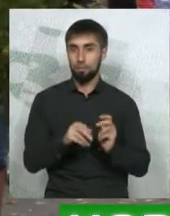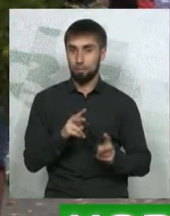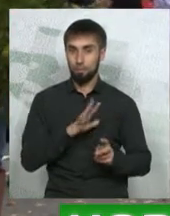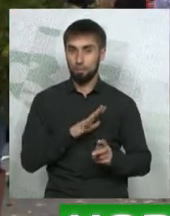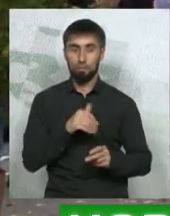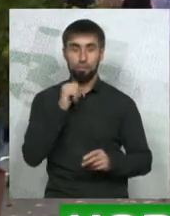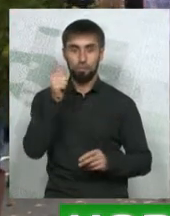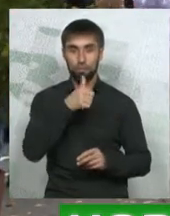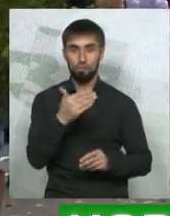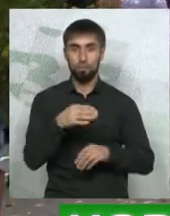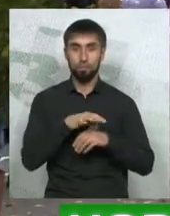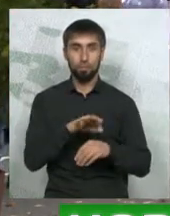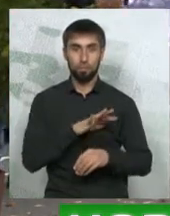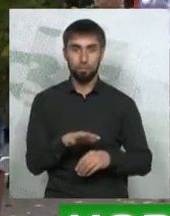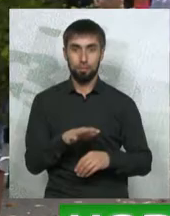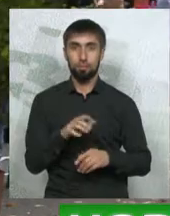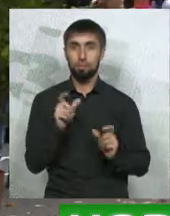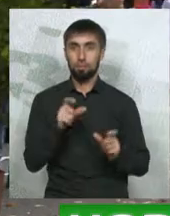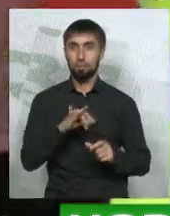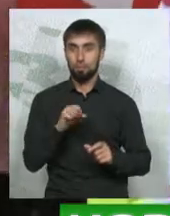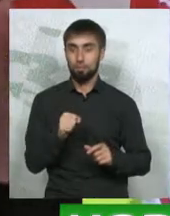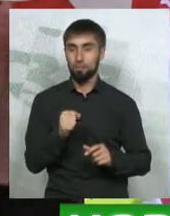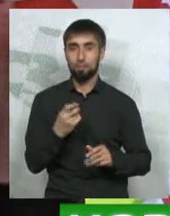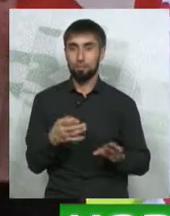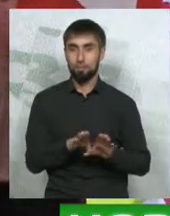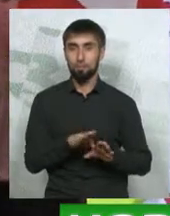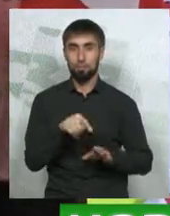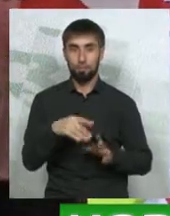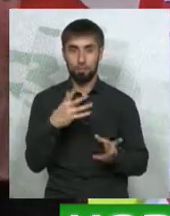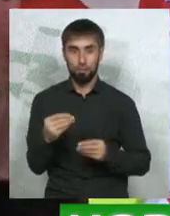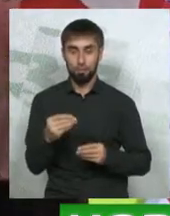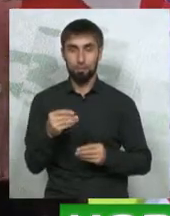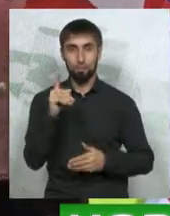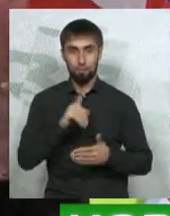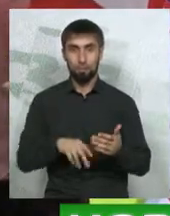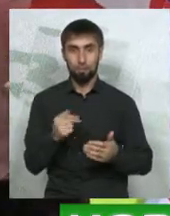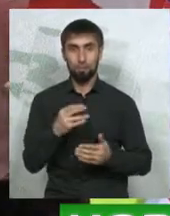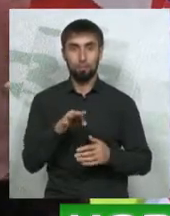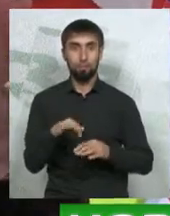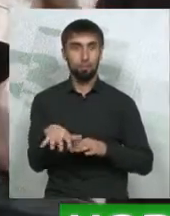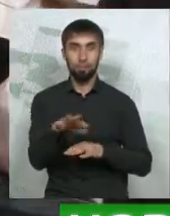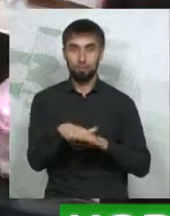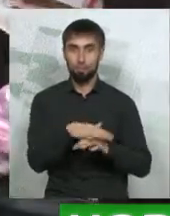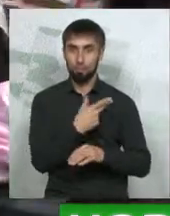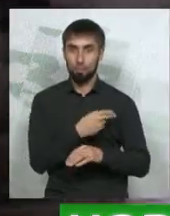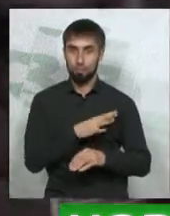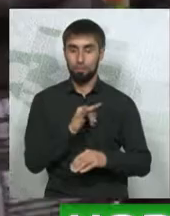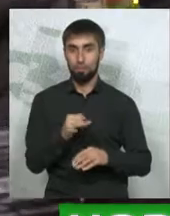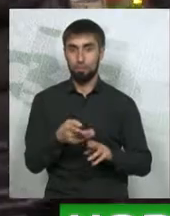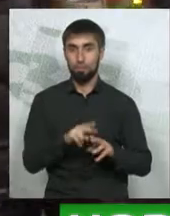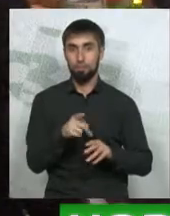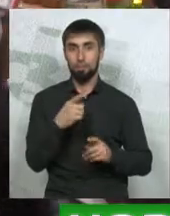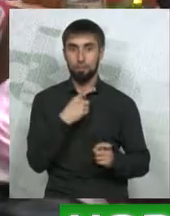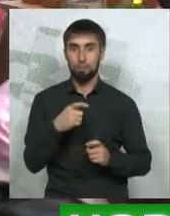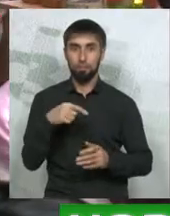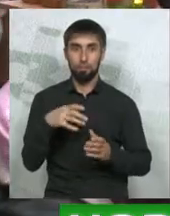в прошлом году ее не провели. Ограничительные меры не отменили и по сей день, признают здесь. Но массовая вакцинация, следовательно, и